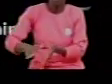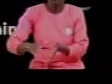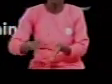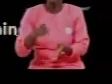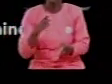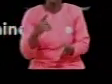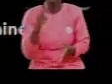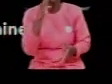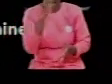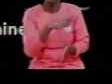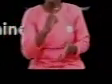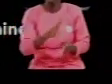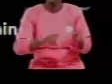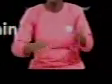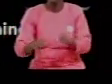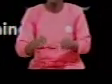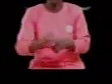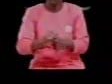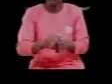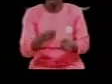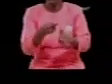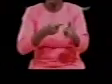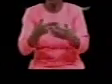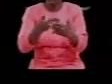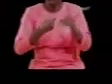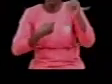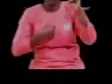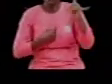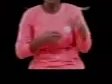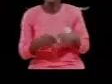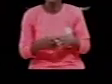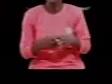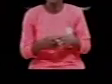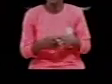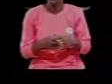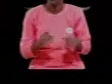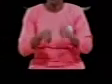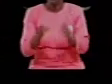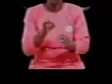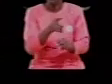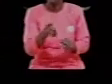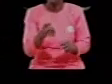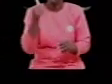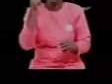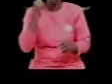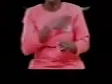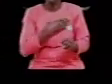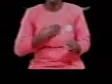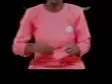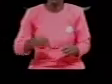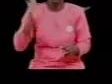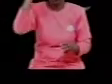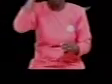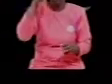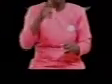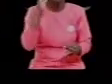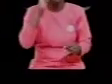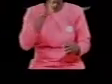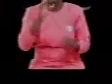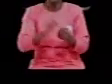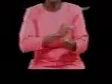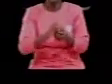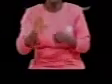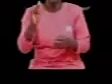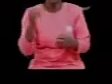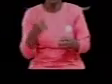عنك من أمام عيني كف عن فعل الشر ولكن إذا أبيت